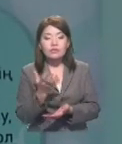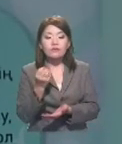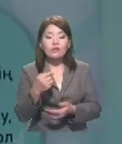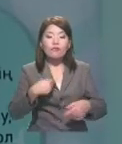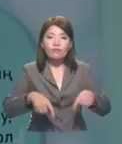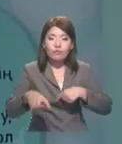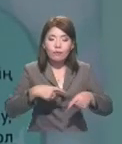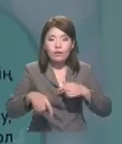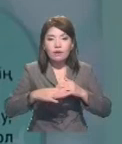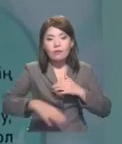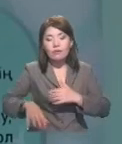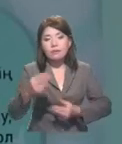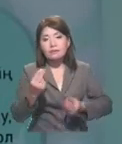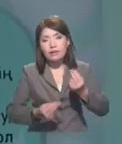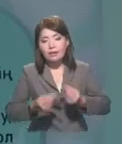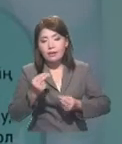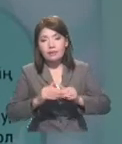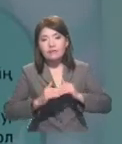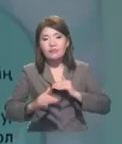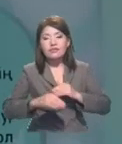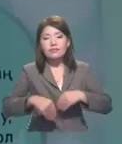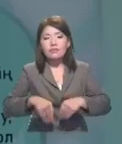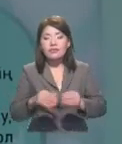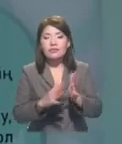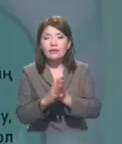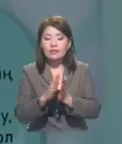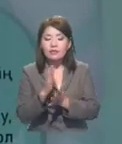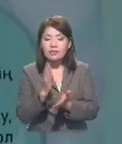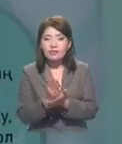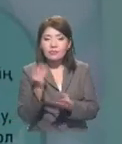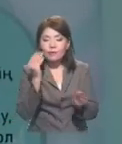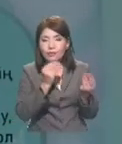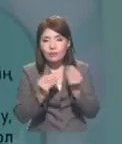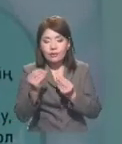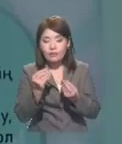мини-футбольное поле с искусственным покрытием, площадка для акробатических